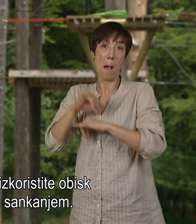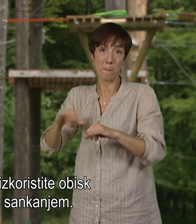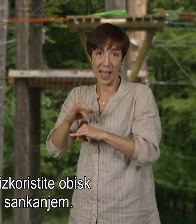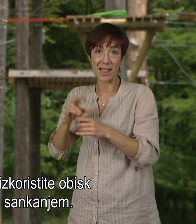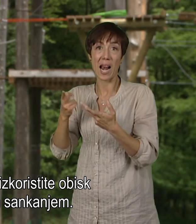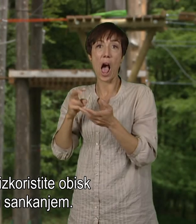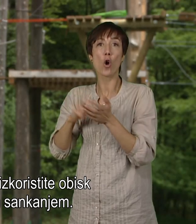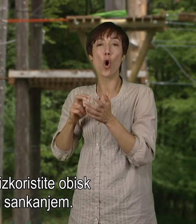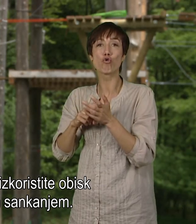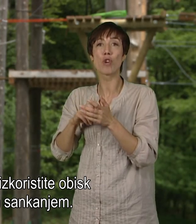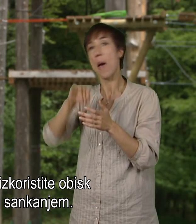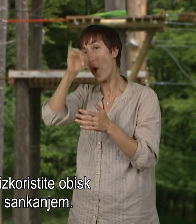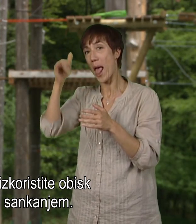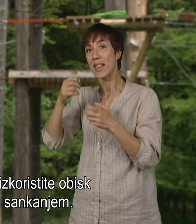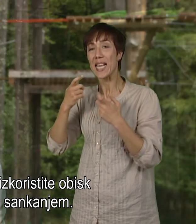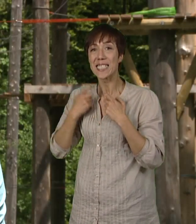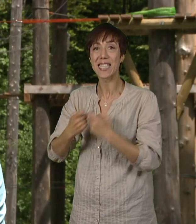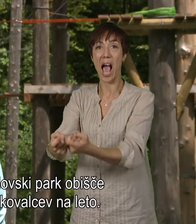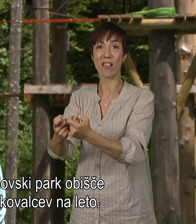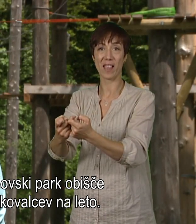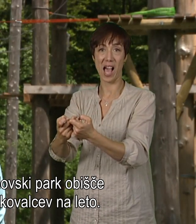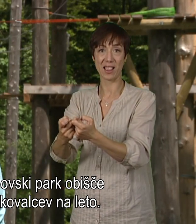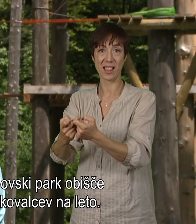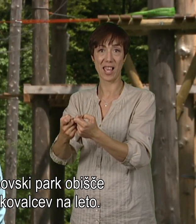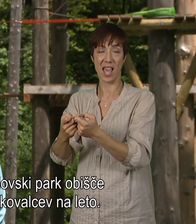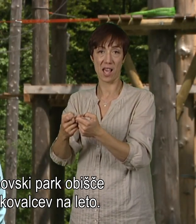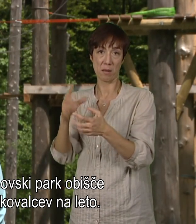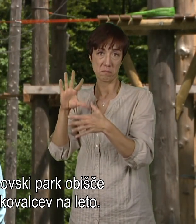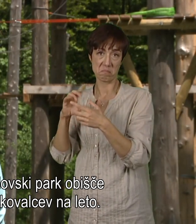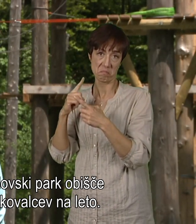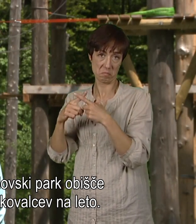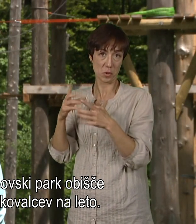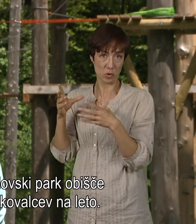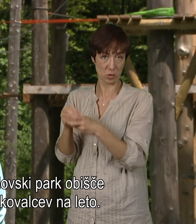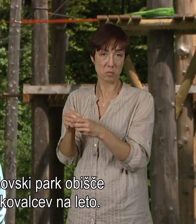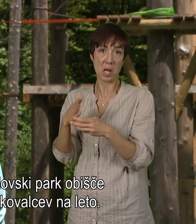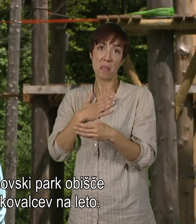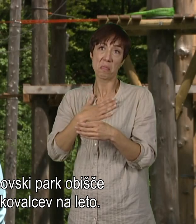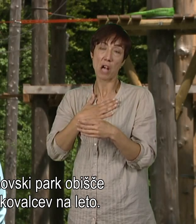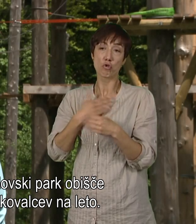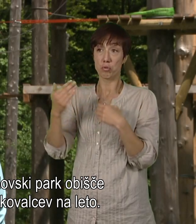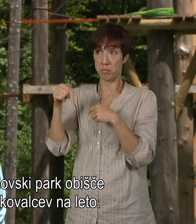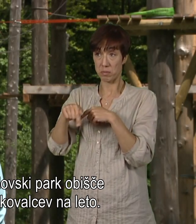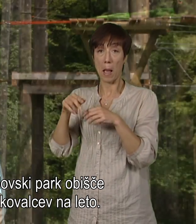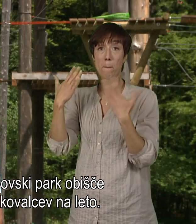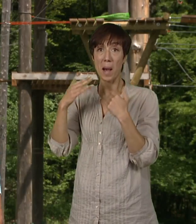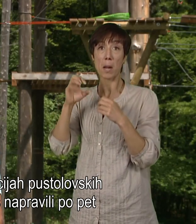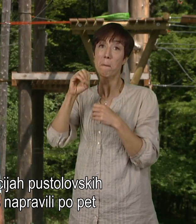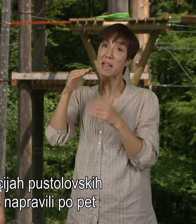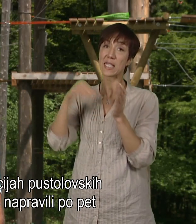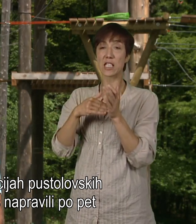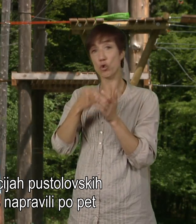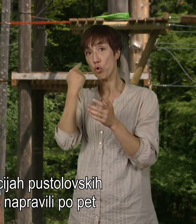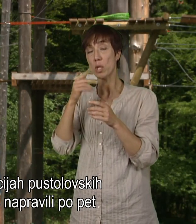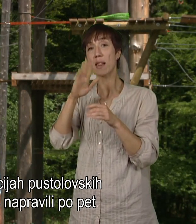lahko izkoristite obisk še s poletnim sankanjem. Posamezen naš pustolovski park nekje obišče 15 tisoč obiskovalcev na leto. Na vseh